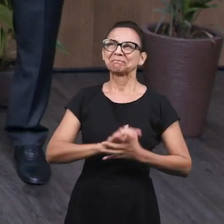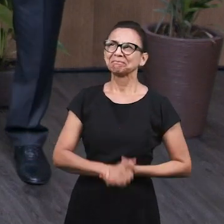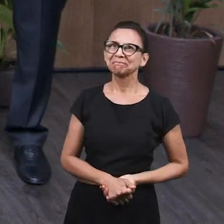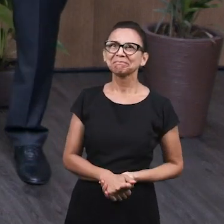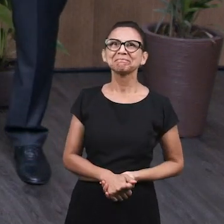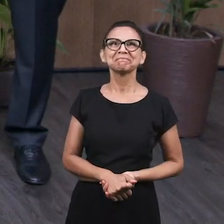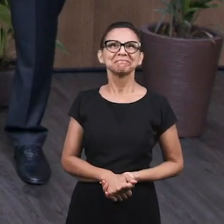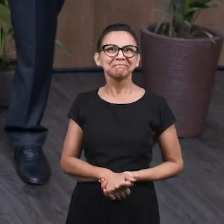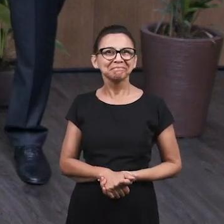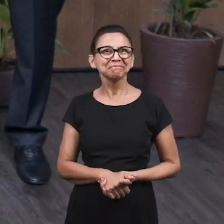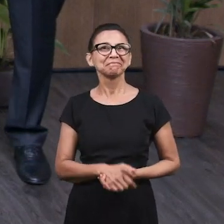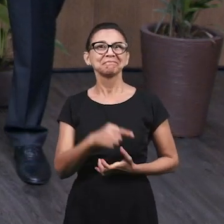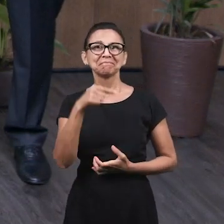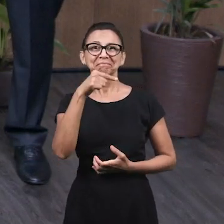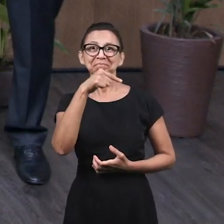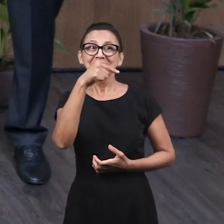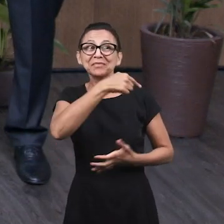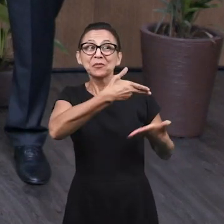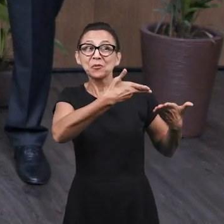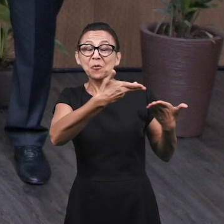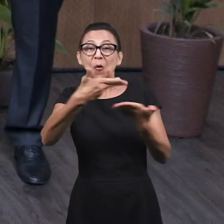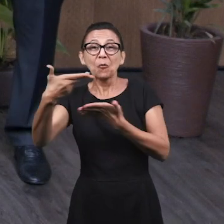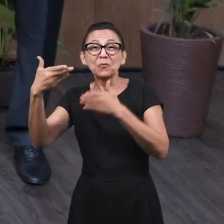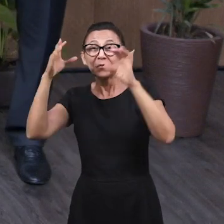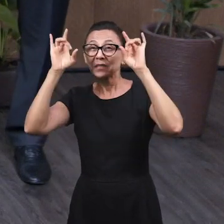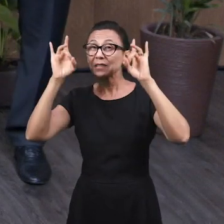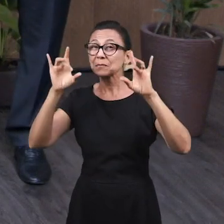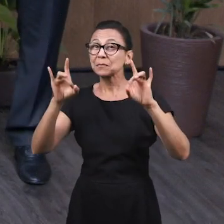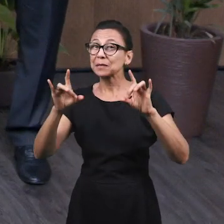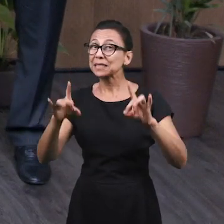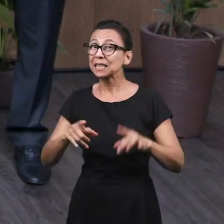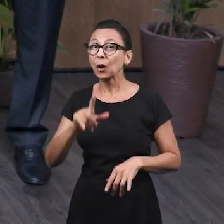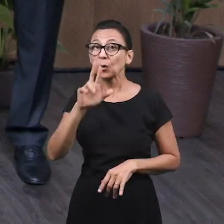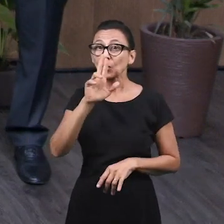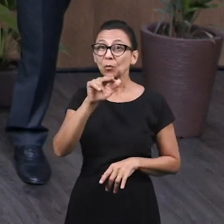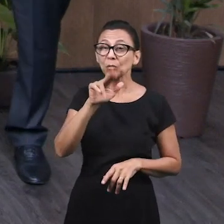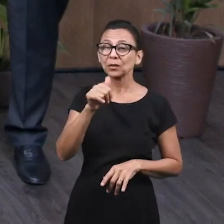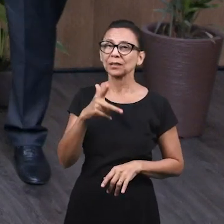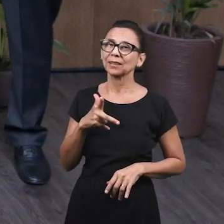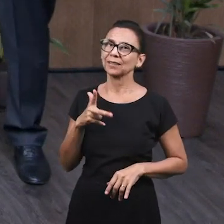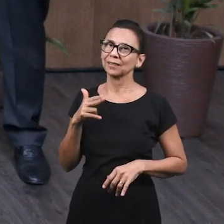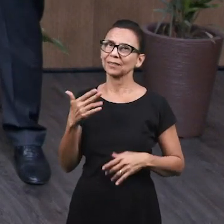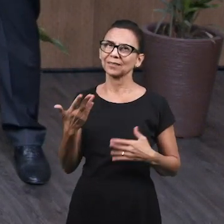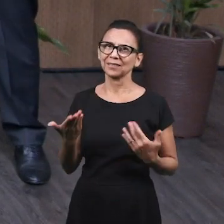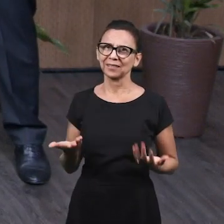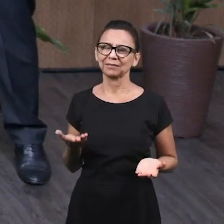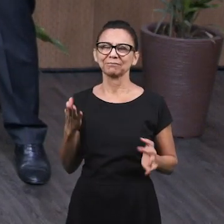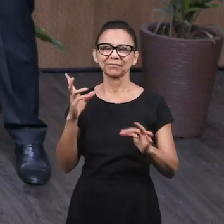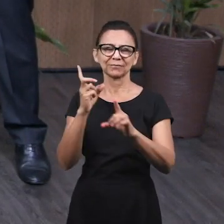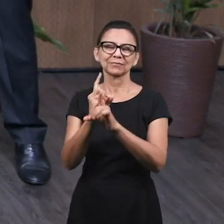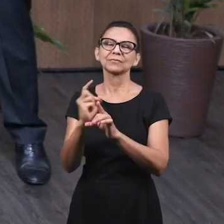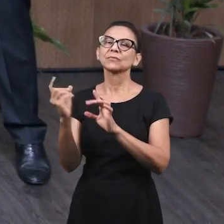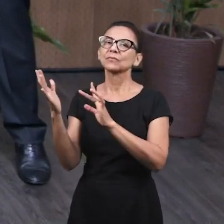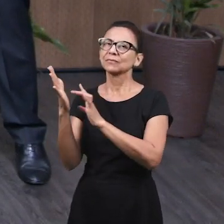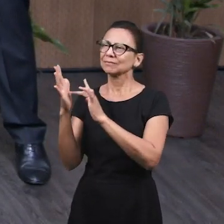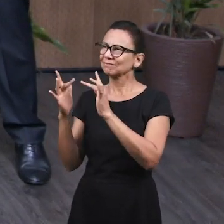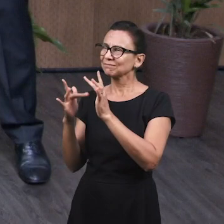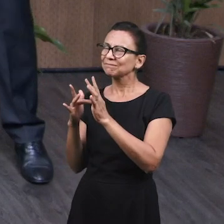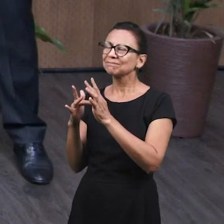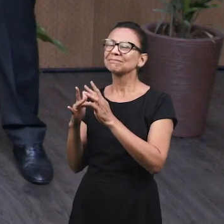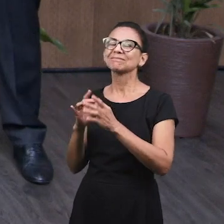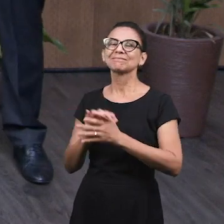que Zachée avait eue dans sa vie, qui a été la rencontre avec le Seigneur Jésus.